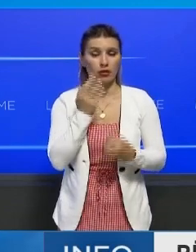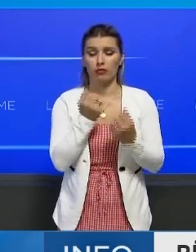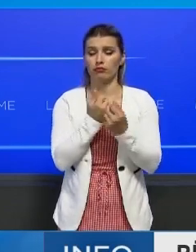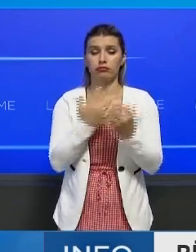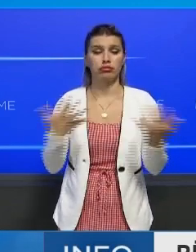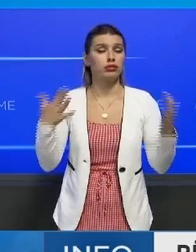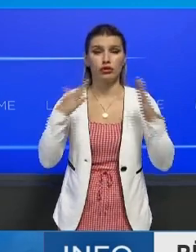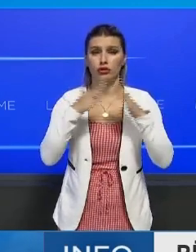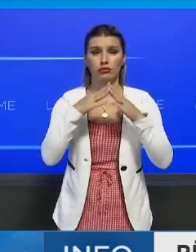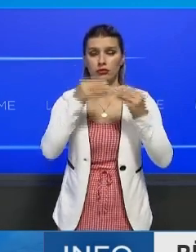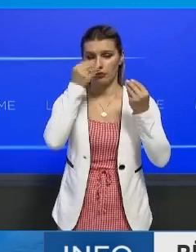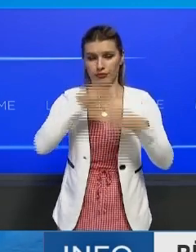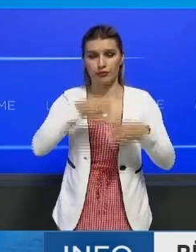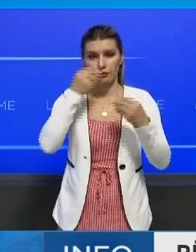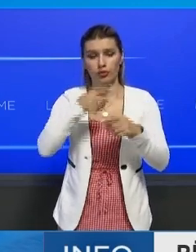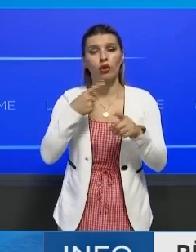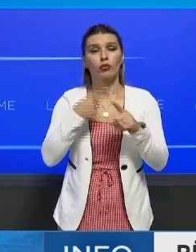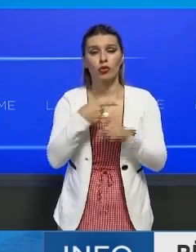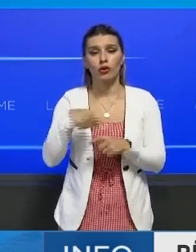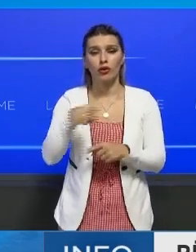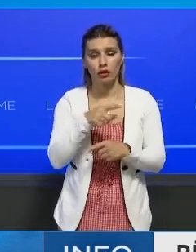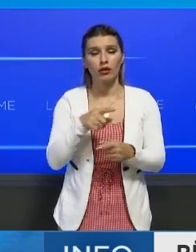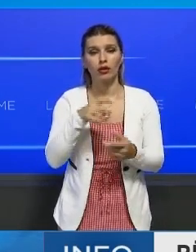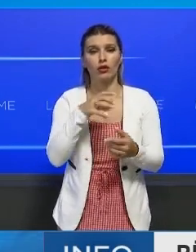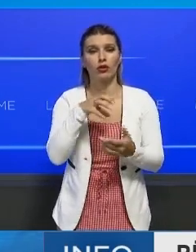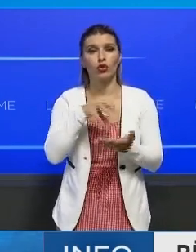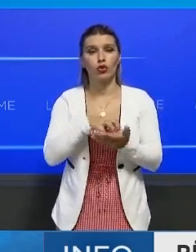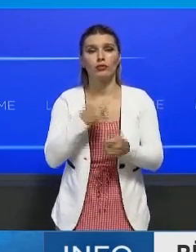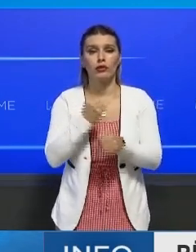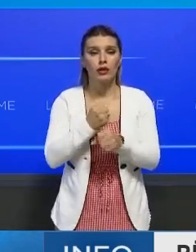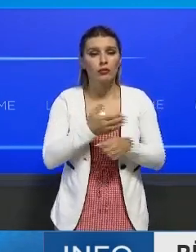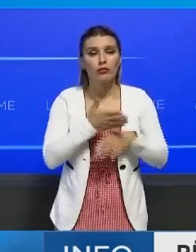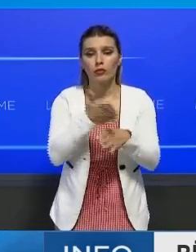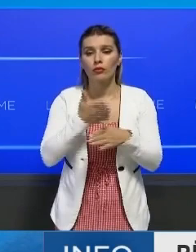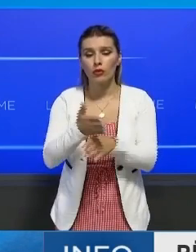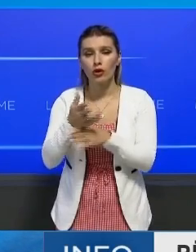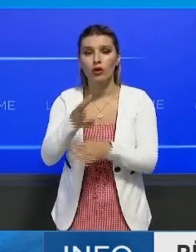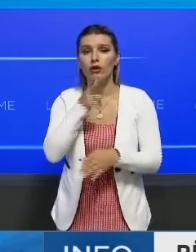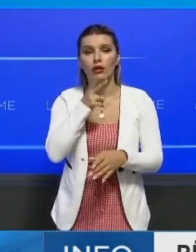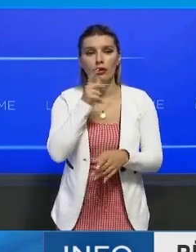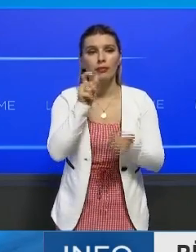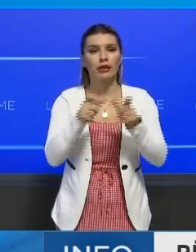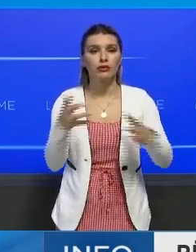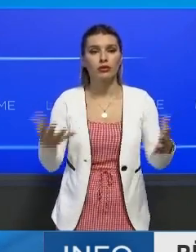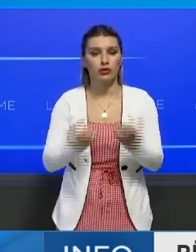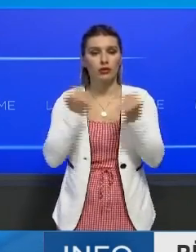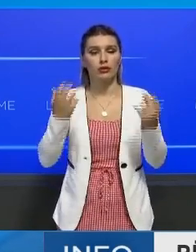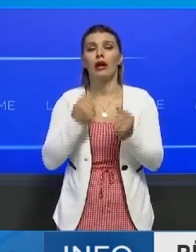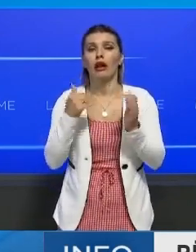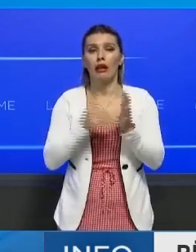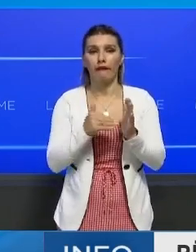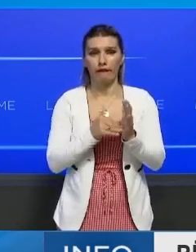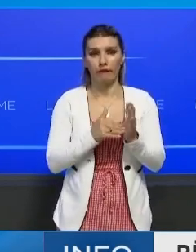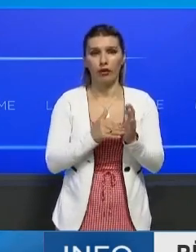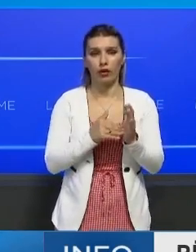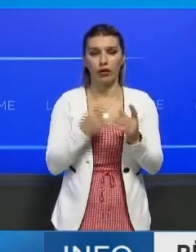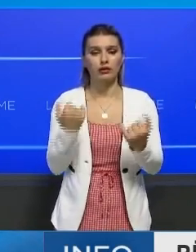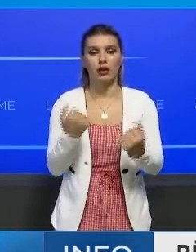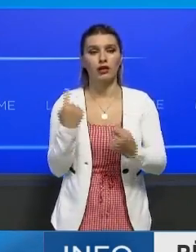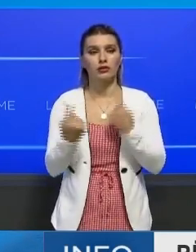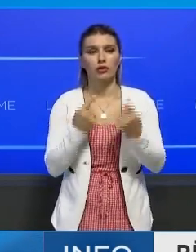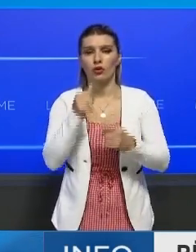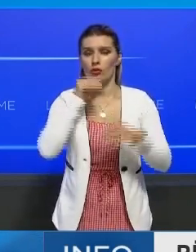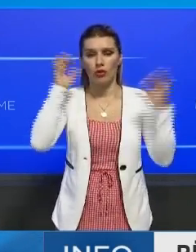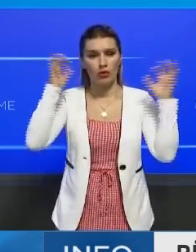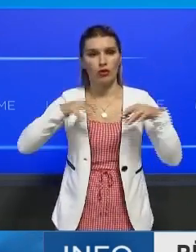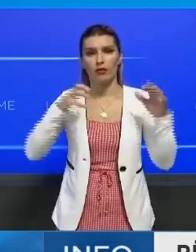janë shkatruar, ndërsa ekipet e shpëtimit po punojnë pandërprer për të mbërritur në zonat që janë më në nevoj në kohën kur stuhia e shiu